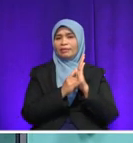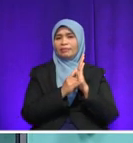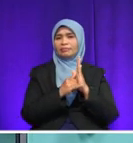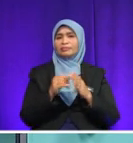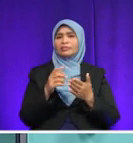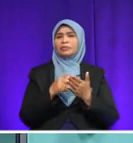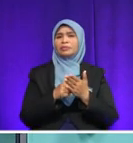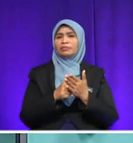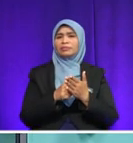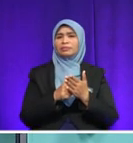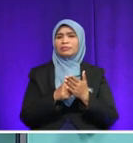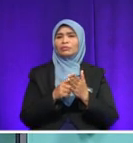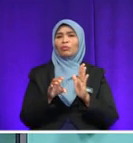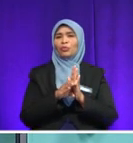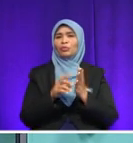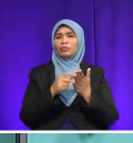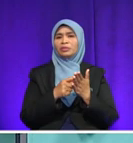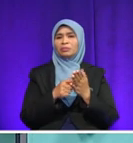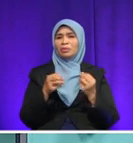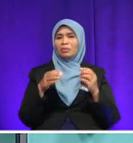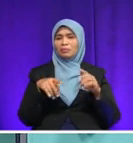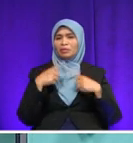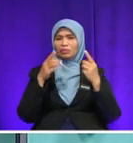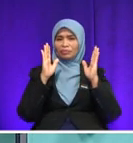sekolah nih boleh Tak seenak wajah